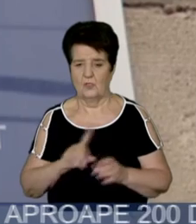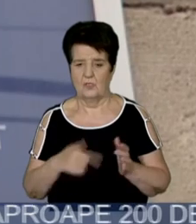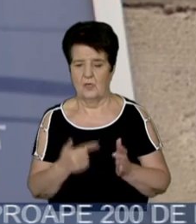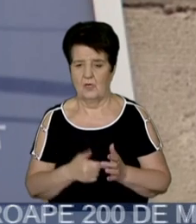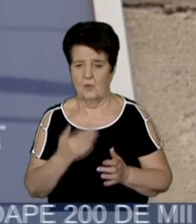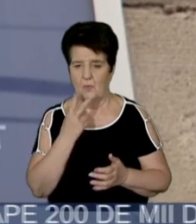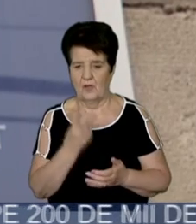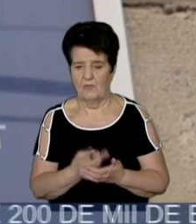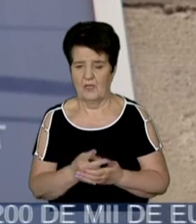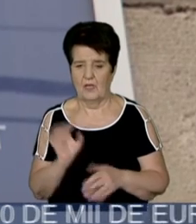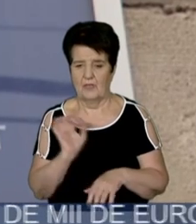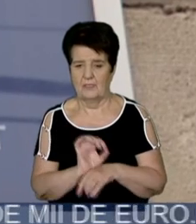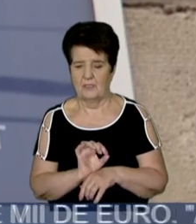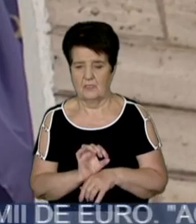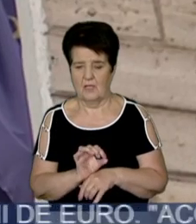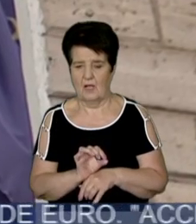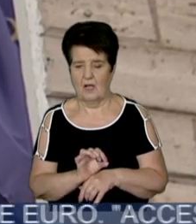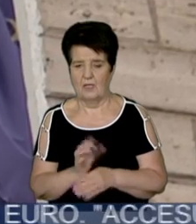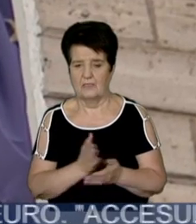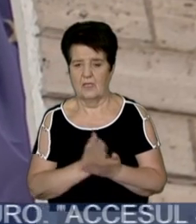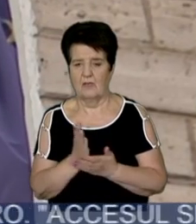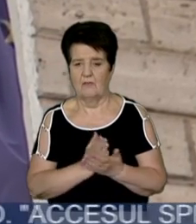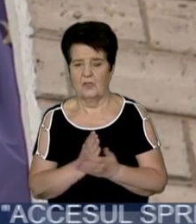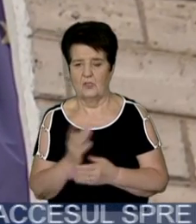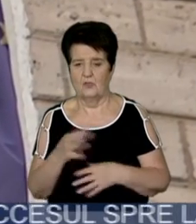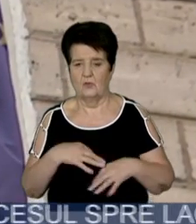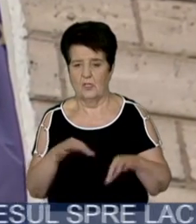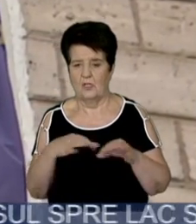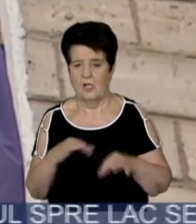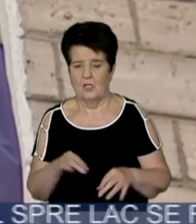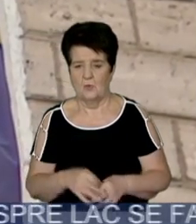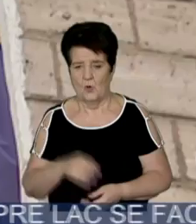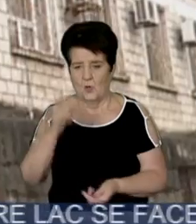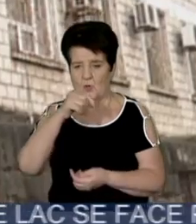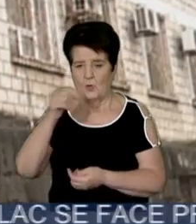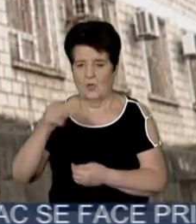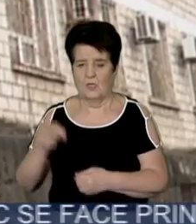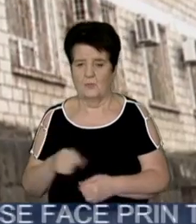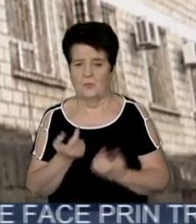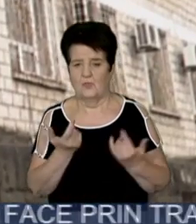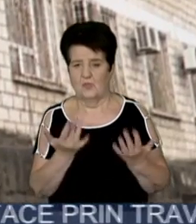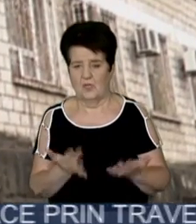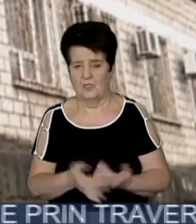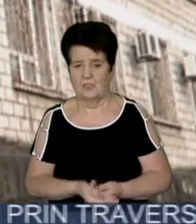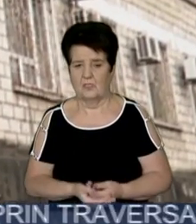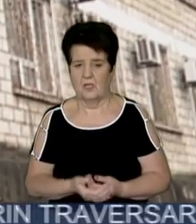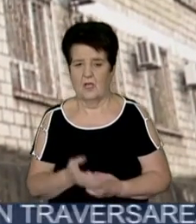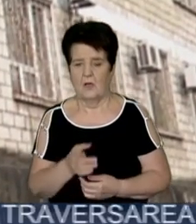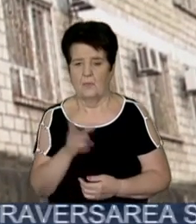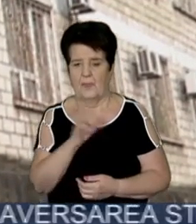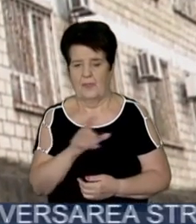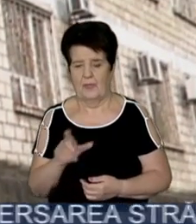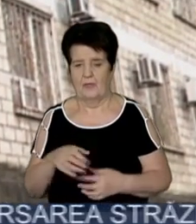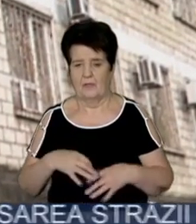privire la sistarea prestării serviciilor unităților de transport care nu corespund acelor cerințe față de calitatea